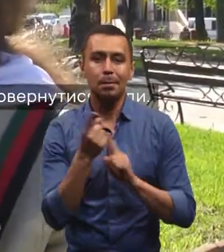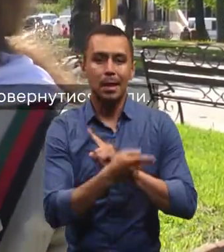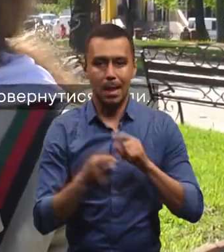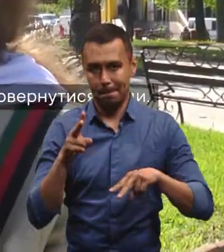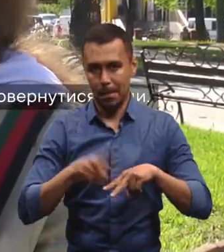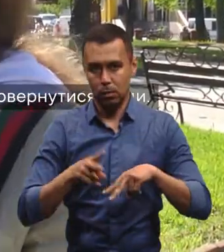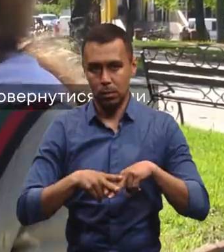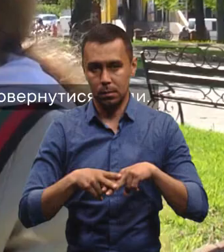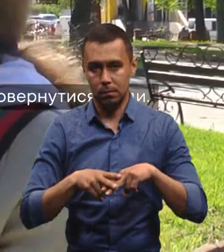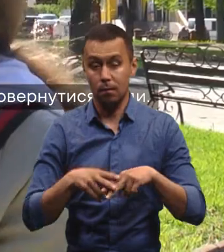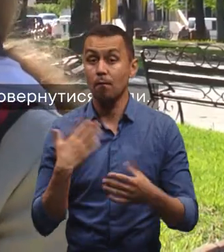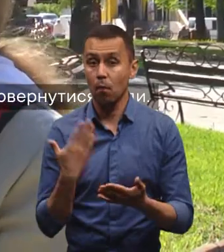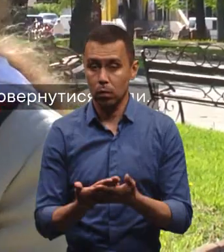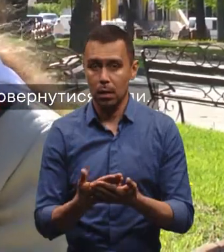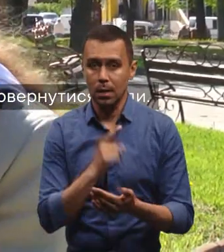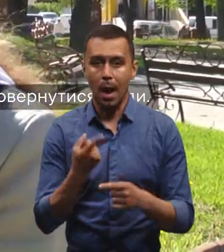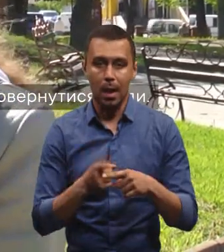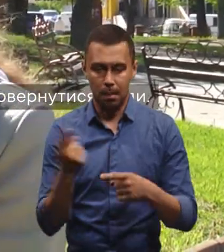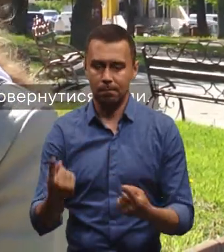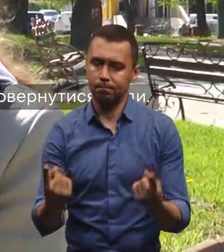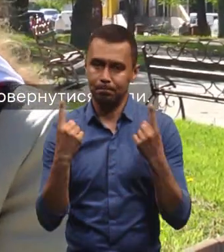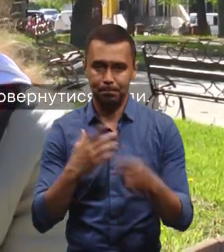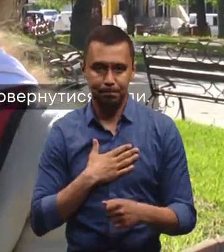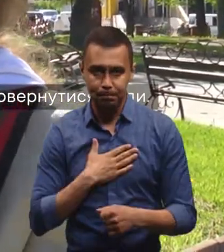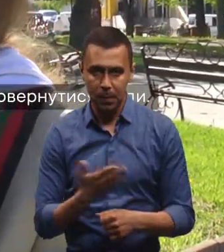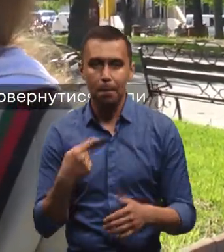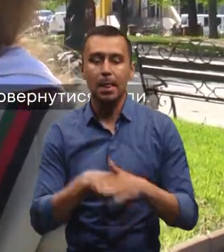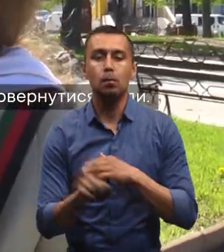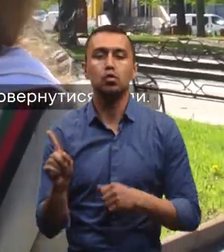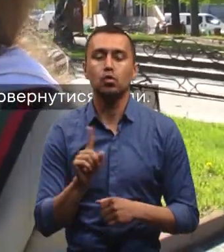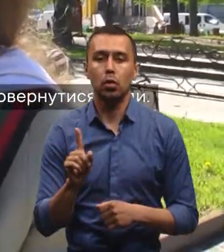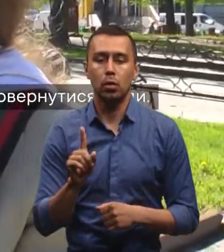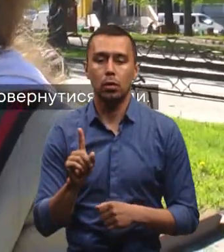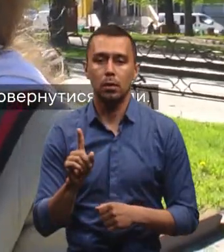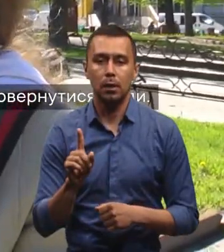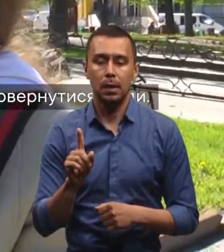гражданство. Вот, за это им большое спасибо, потому что,